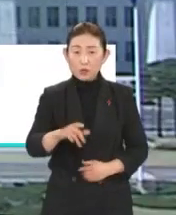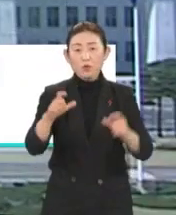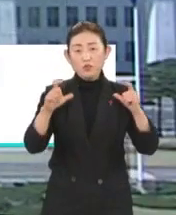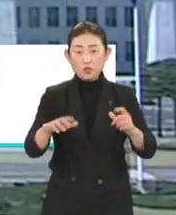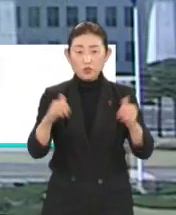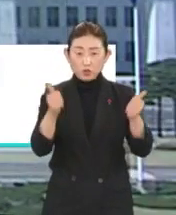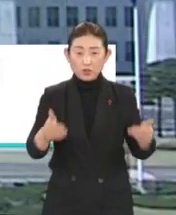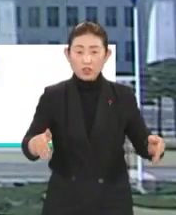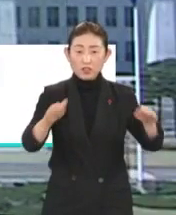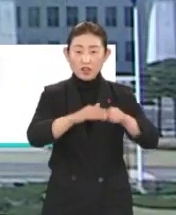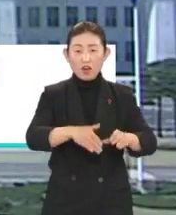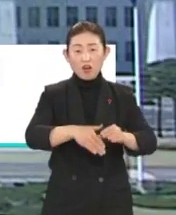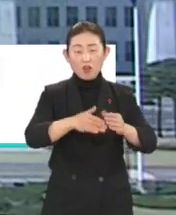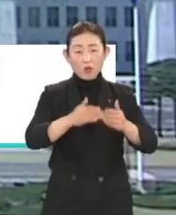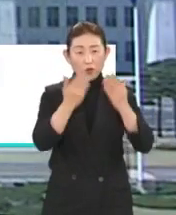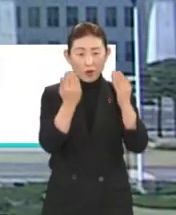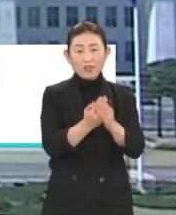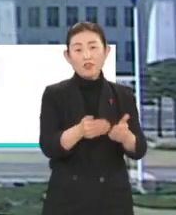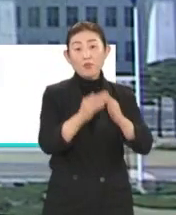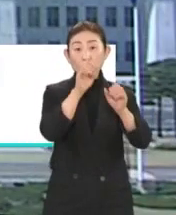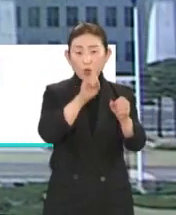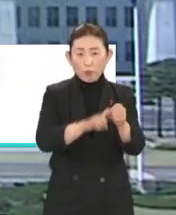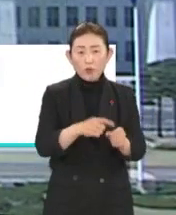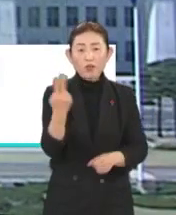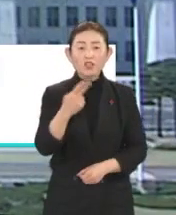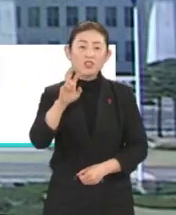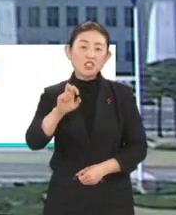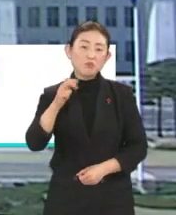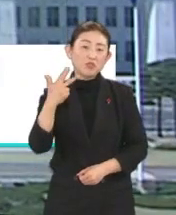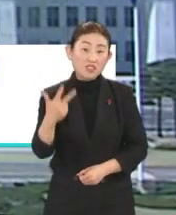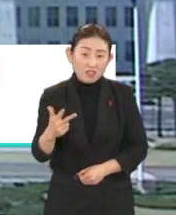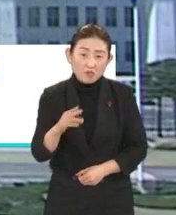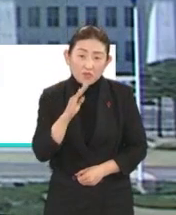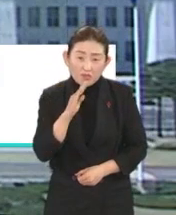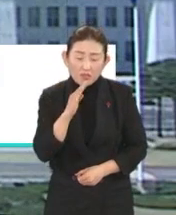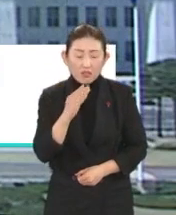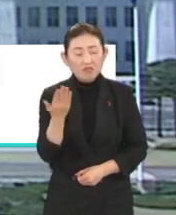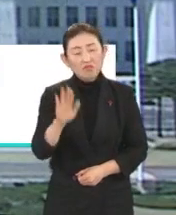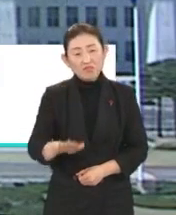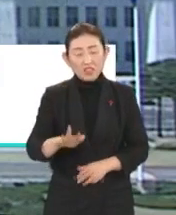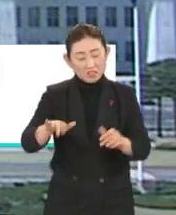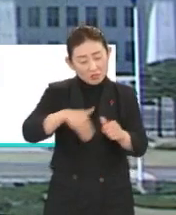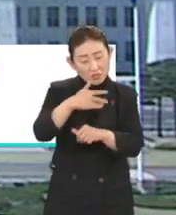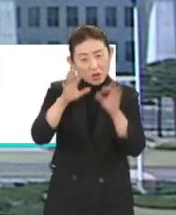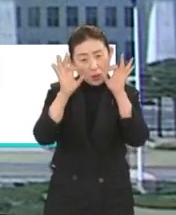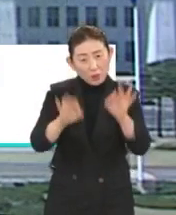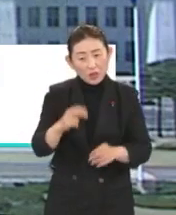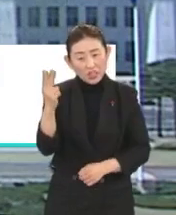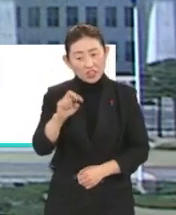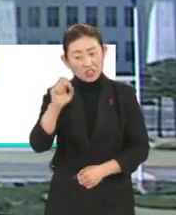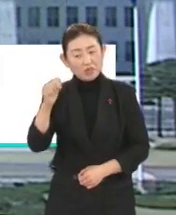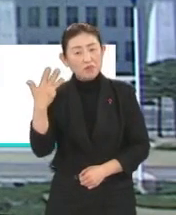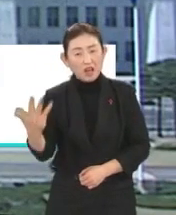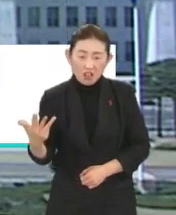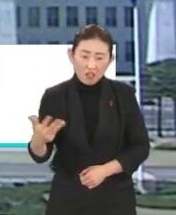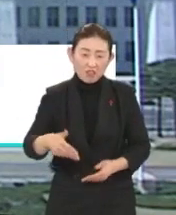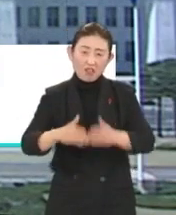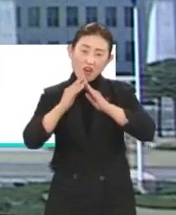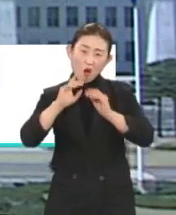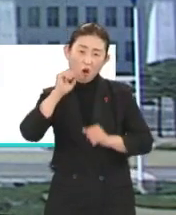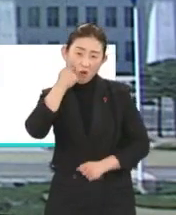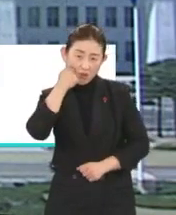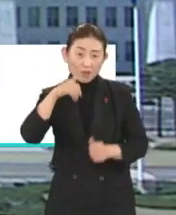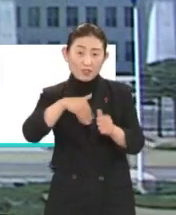국회 세종의사당 완공이 당초 예정됐던 2027년은커녕 2028년도 자신할 수 없게